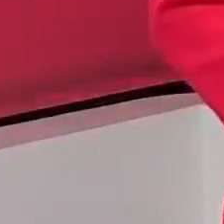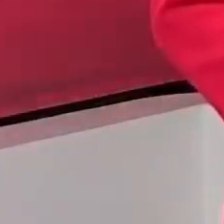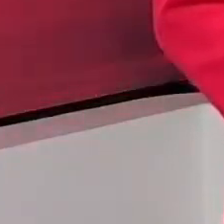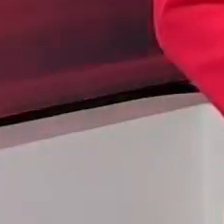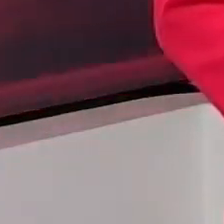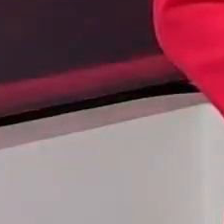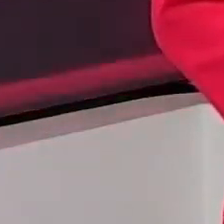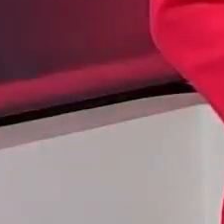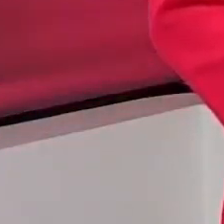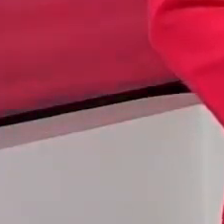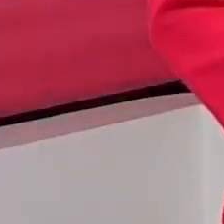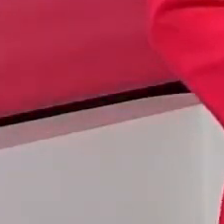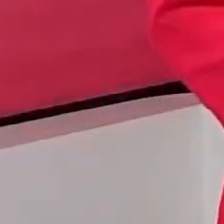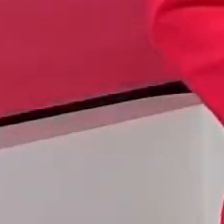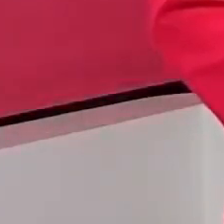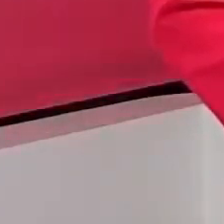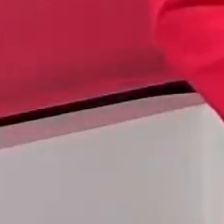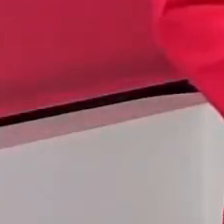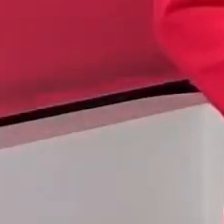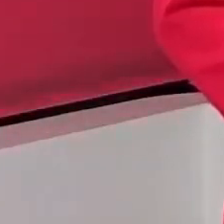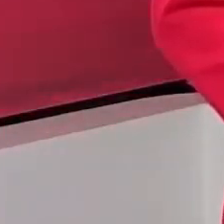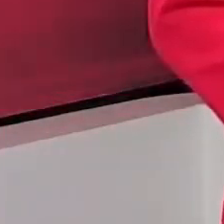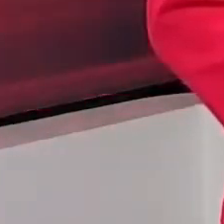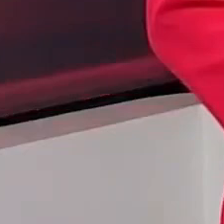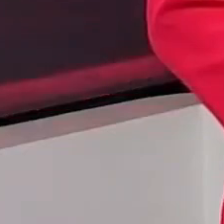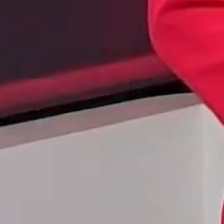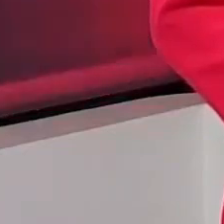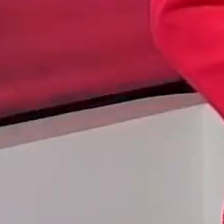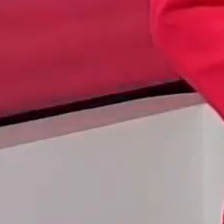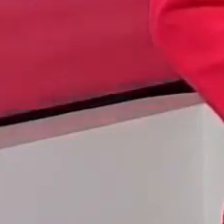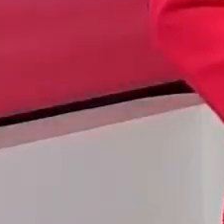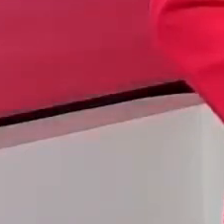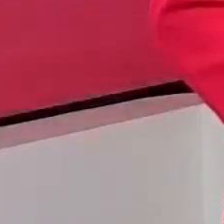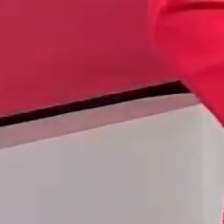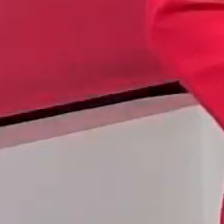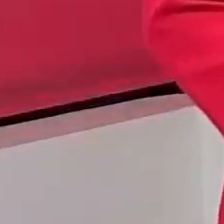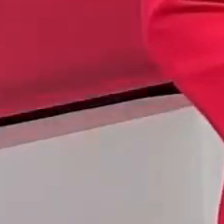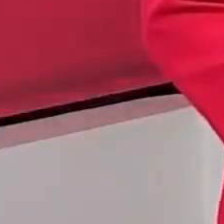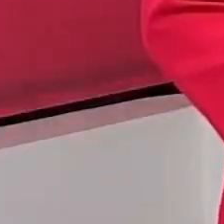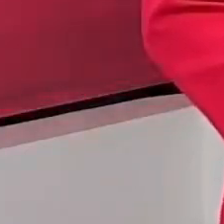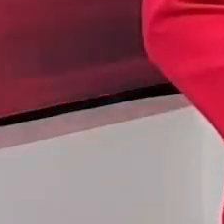kapuso abroad, samahan nyo kami sa GMA Pinoy TV at sa www.gmanews.tv.